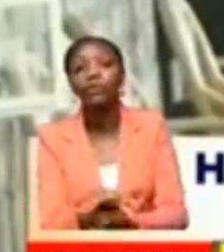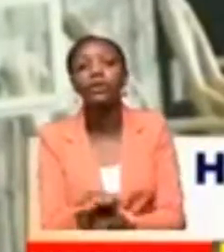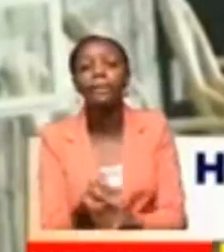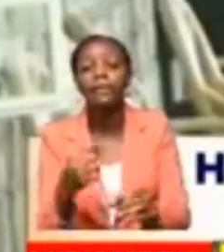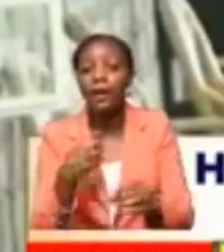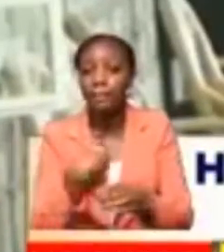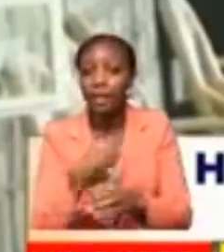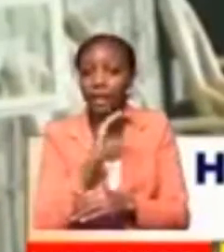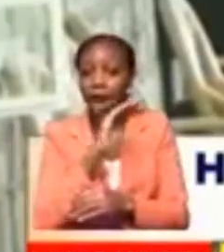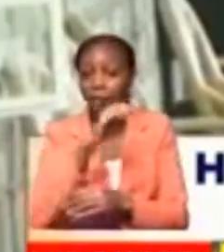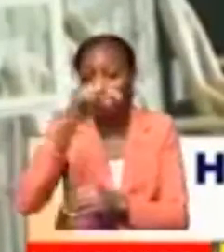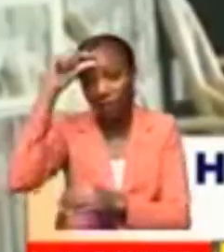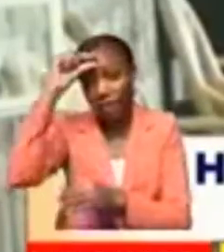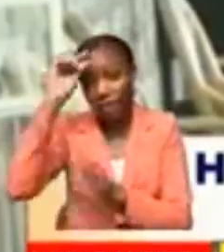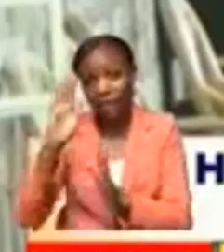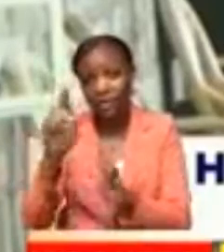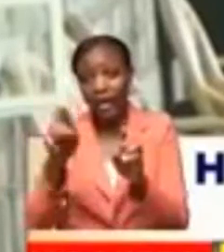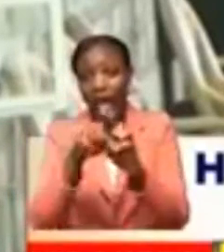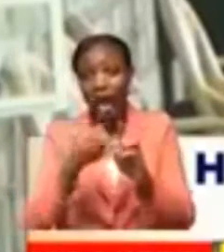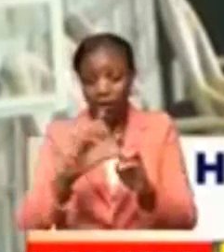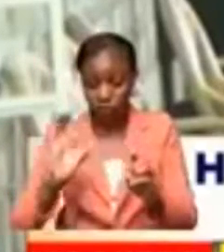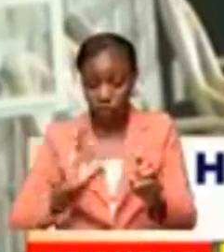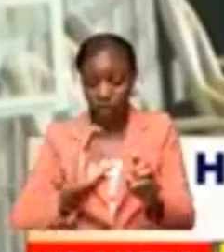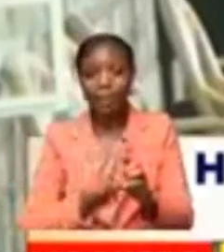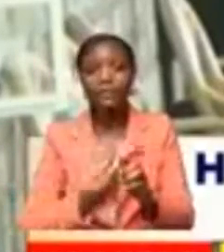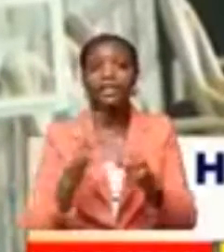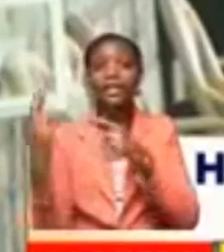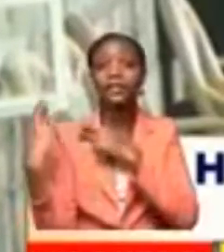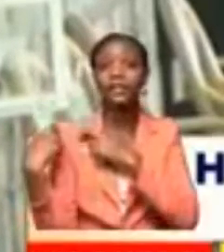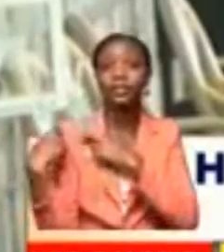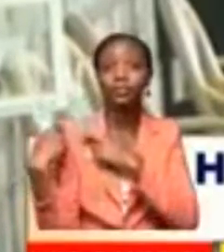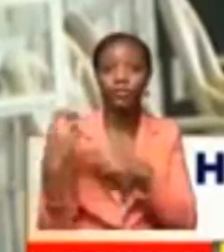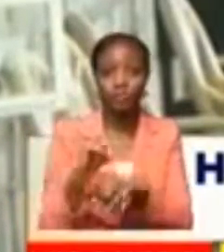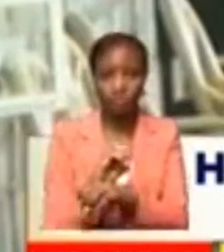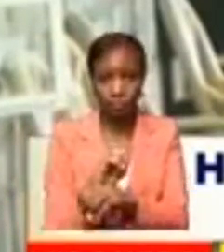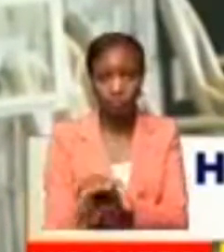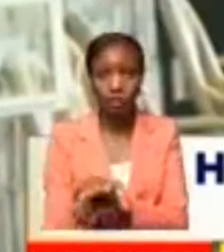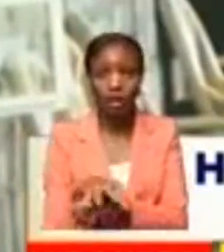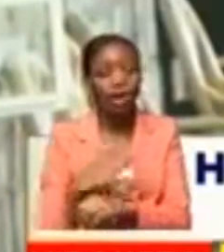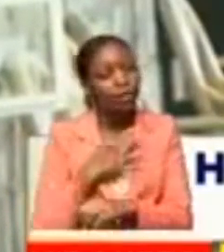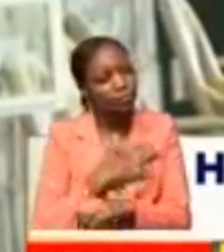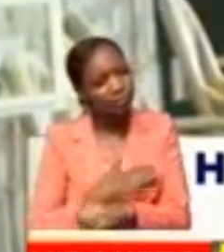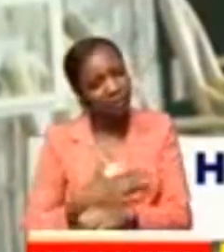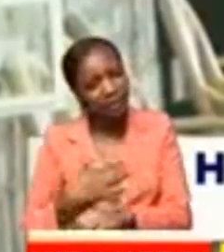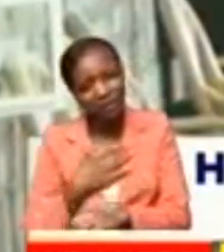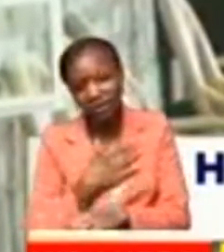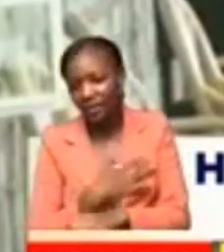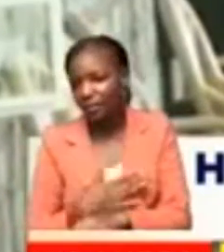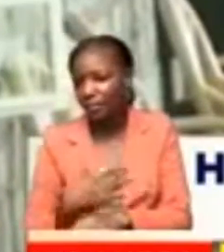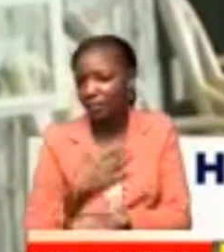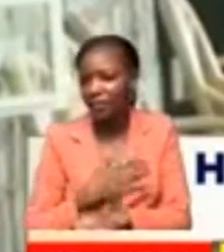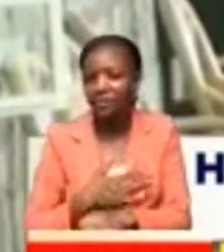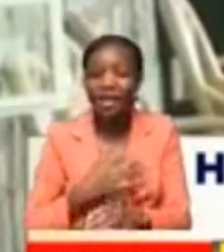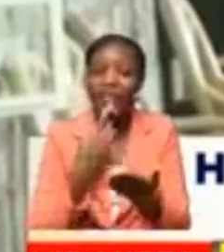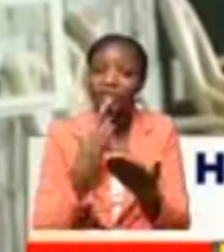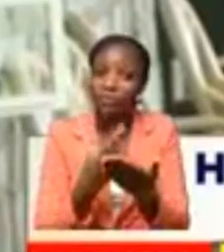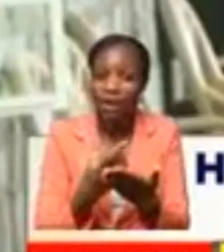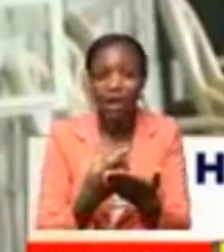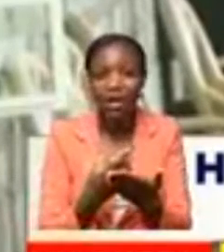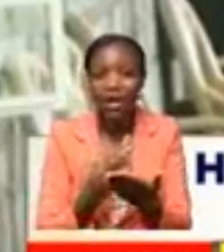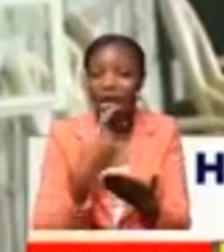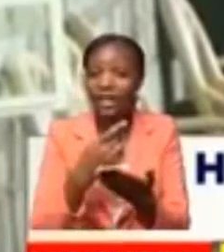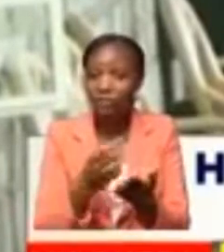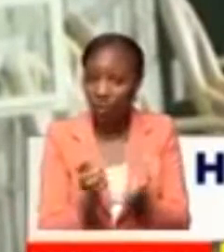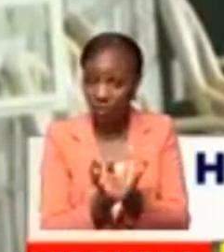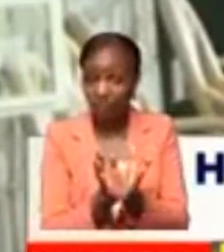mheshimiwa gavana na kamati ile inahusika na mambo ya COVID, tafadhali hakikisha kwamba